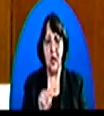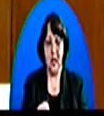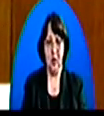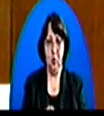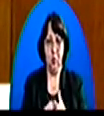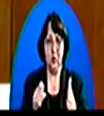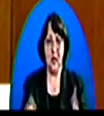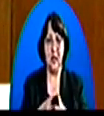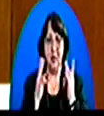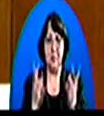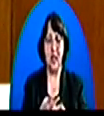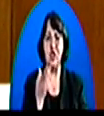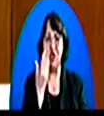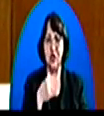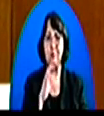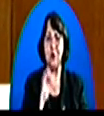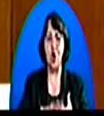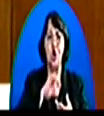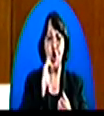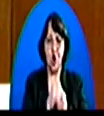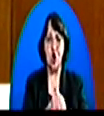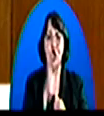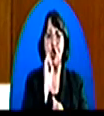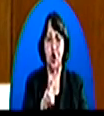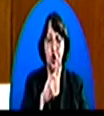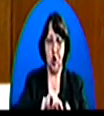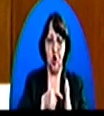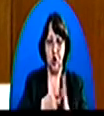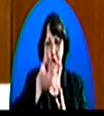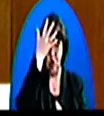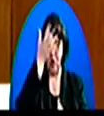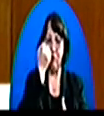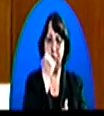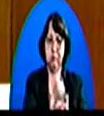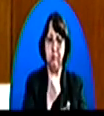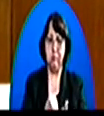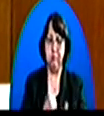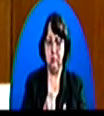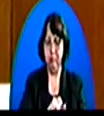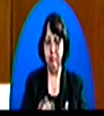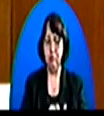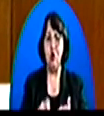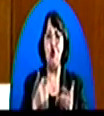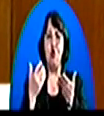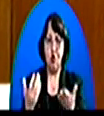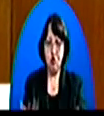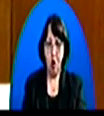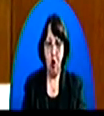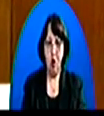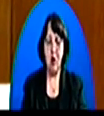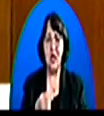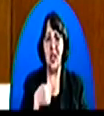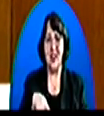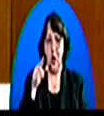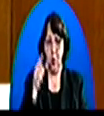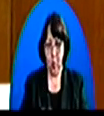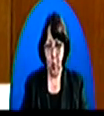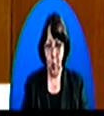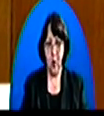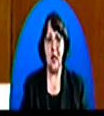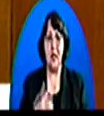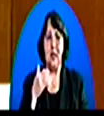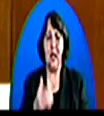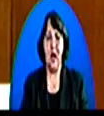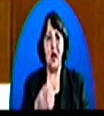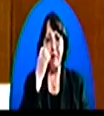нийгмийн даатгалын шимтгэл төлснөөр одоо тооцогдож дэвтэрт нь одоо бас бичлэлт хийж одоо бас баталгаажуулна. Ингэсэн тухайн хүний нөгөө дараагийнхаа